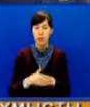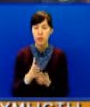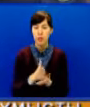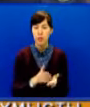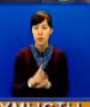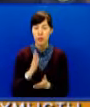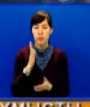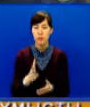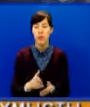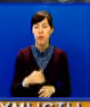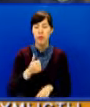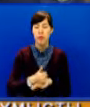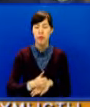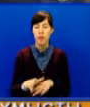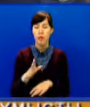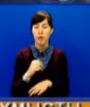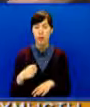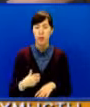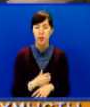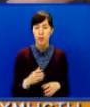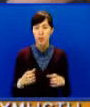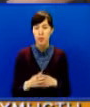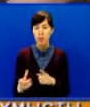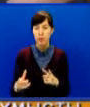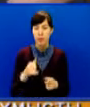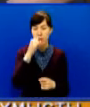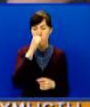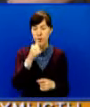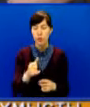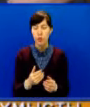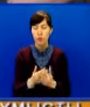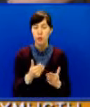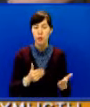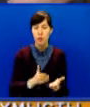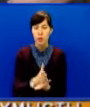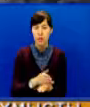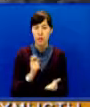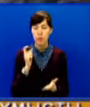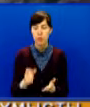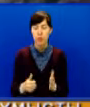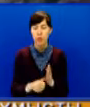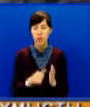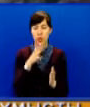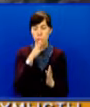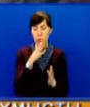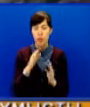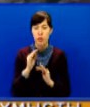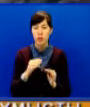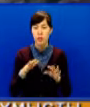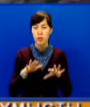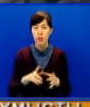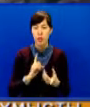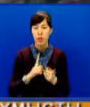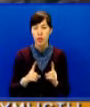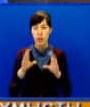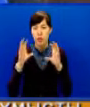қызметке тағайындалған басшы бірден өз командасын жасақтай алмайды. Бұрынғы қызметкерлерді алтай мерзімге дейін орнынан